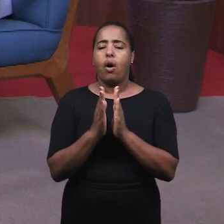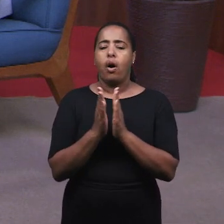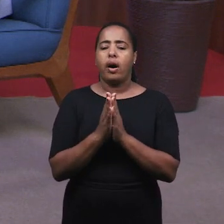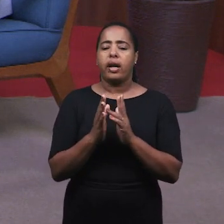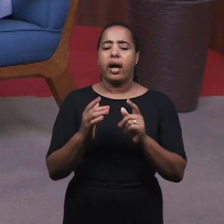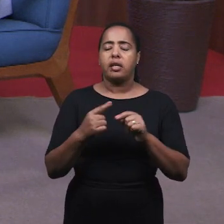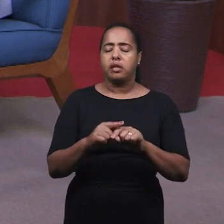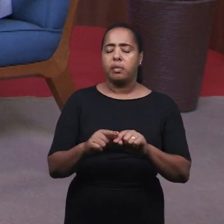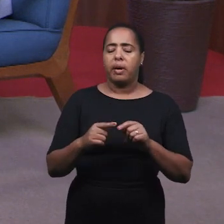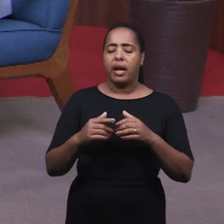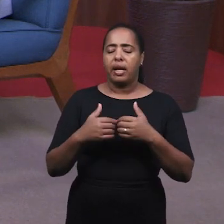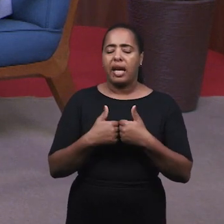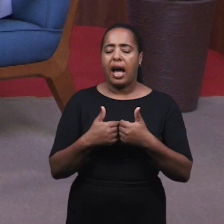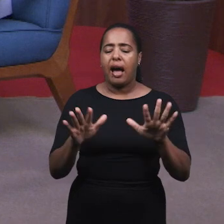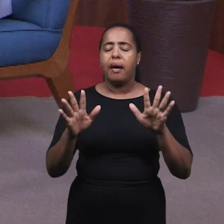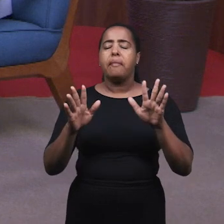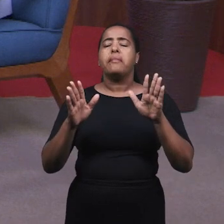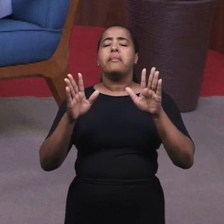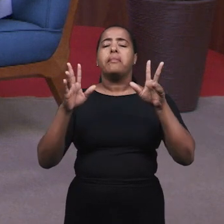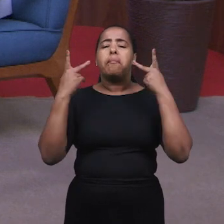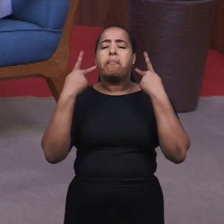prier afin que la porte